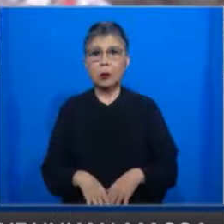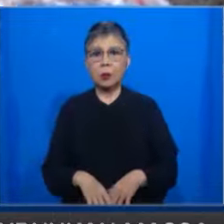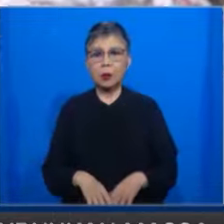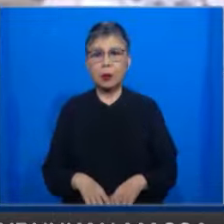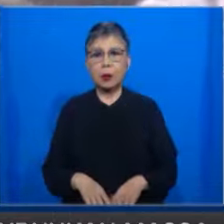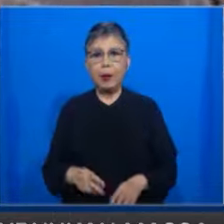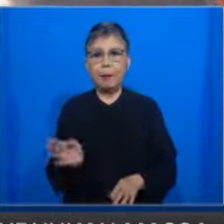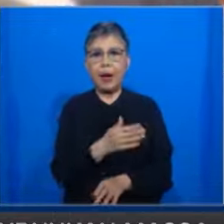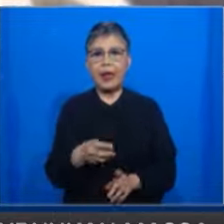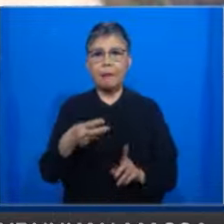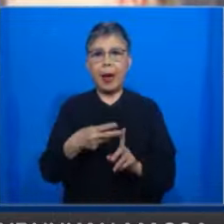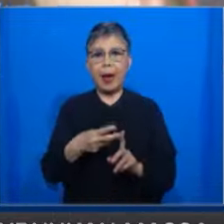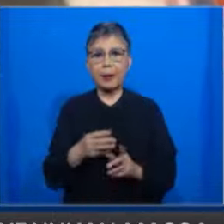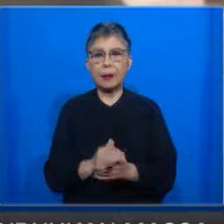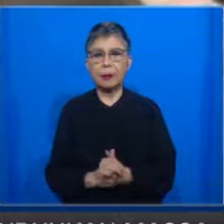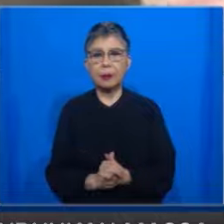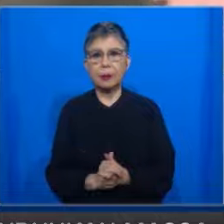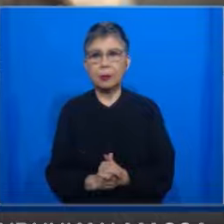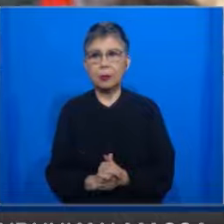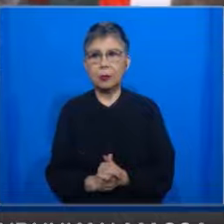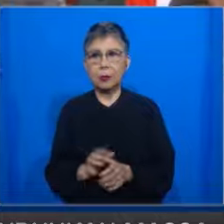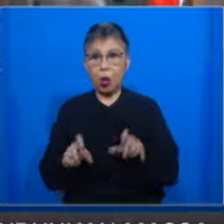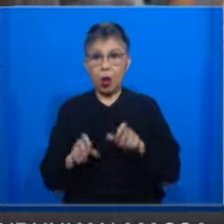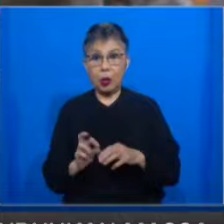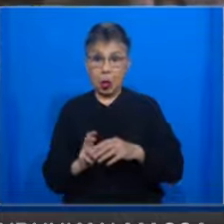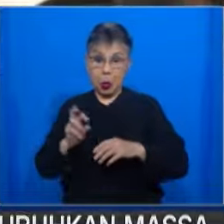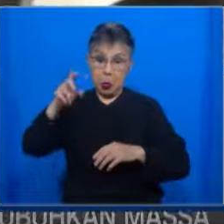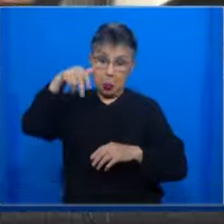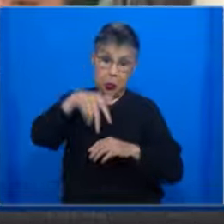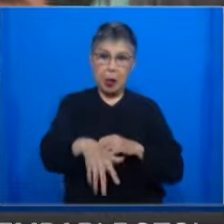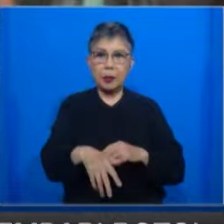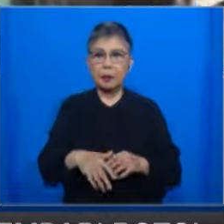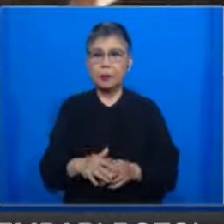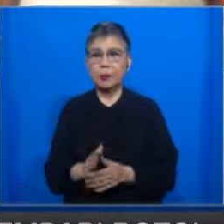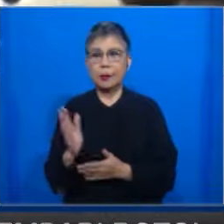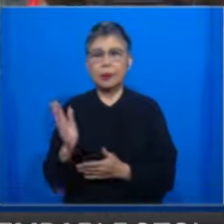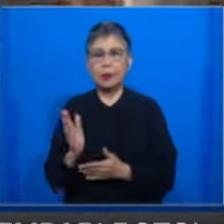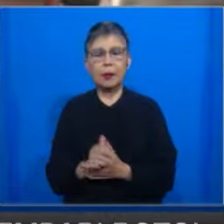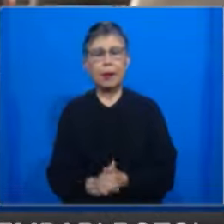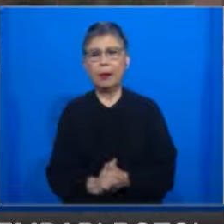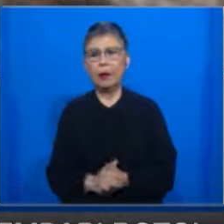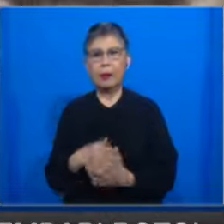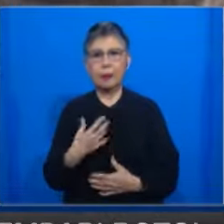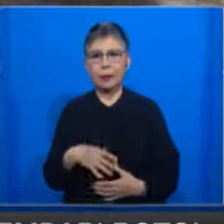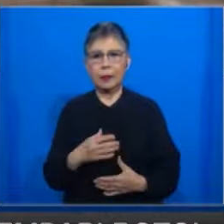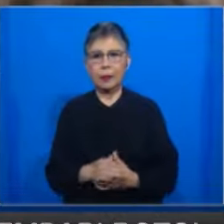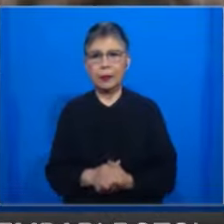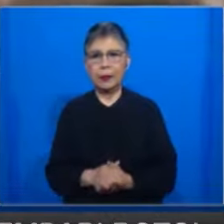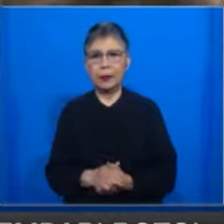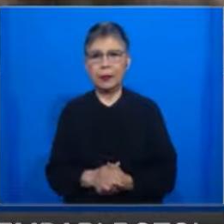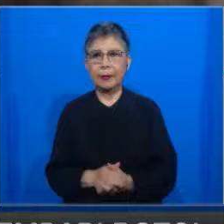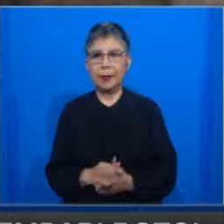gedung DPR MPR RI ini. Apakah masa ini akan satu persatu naik, dan tentu kita juga harus melihat posisi dari jarak yang cukup aman. Tapi sejauh